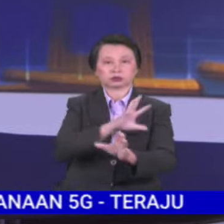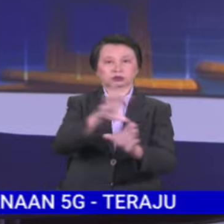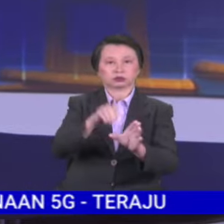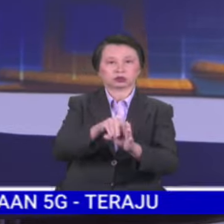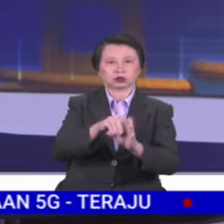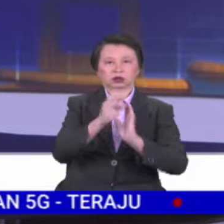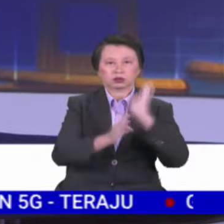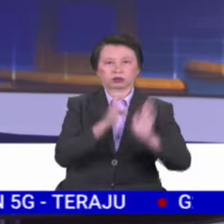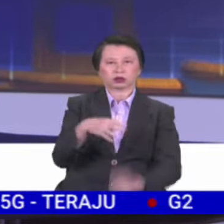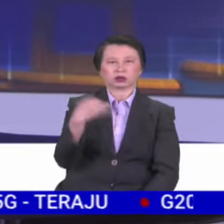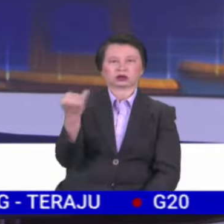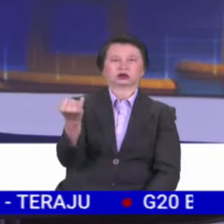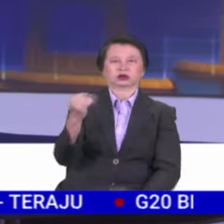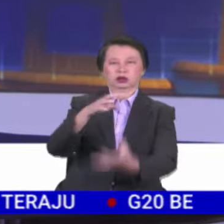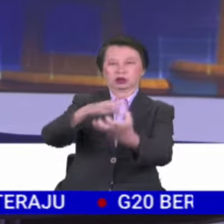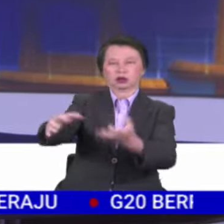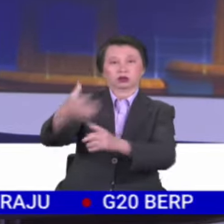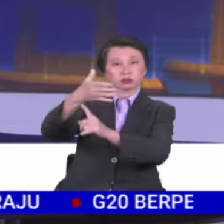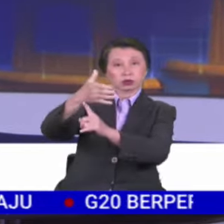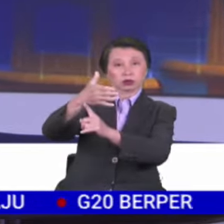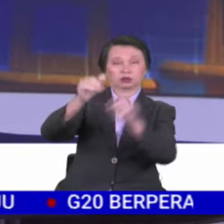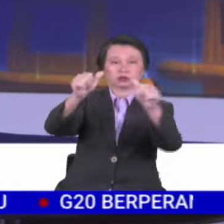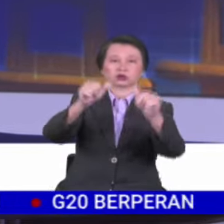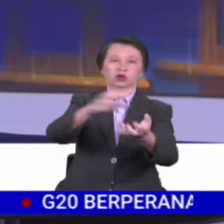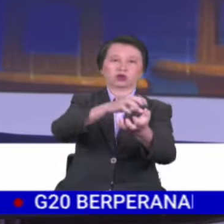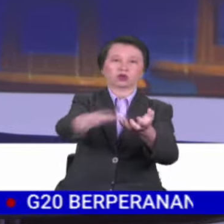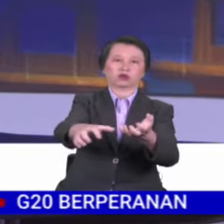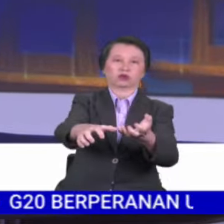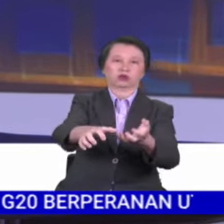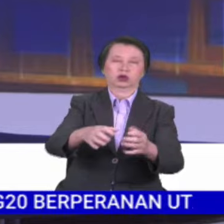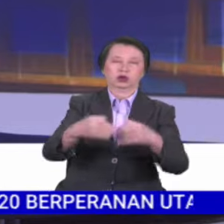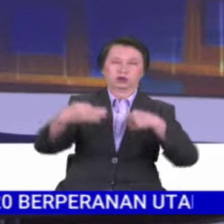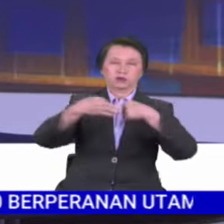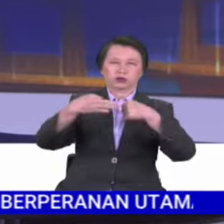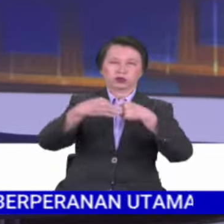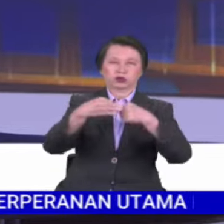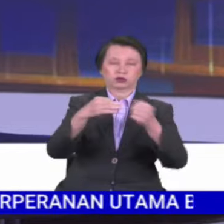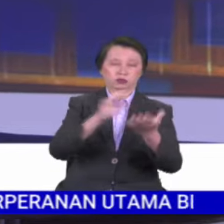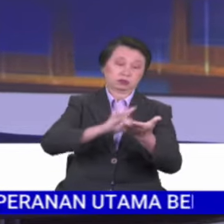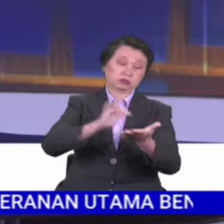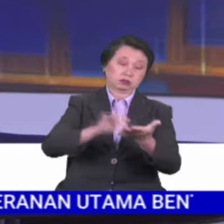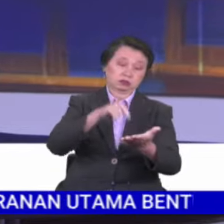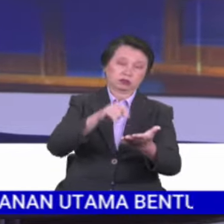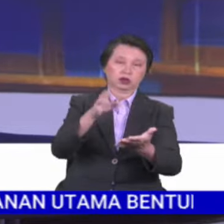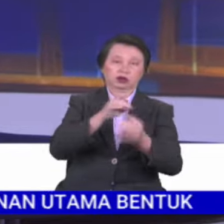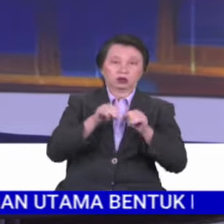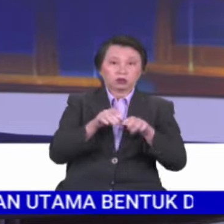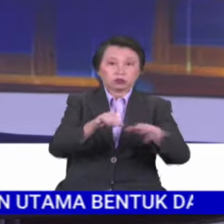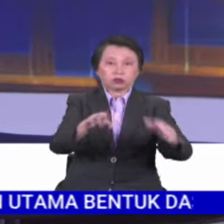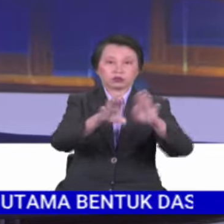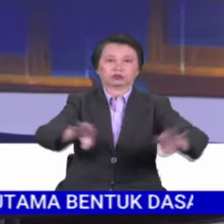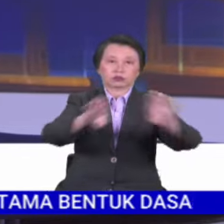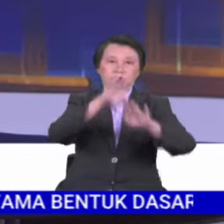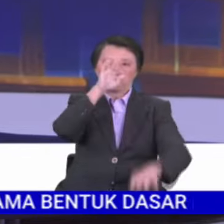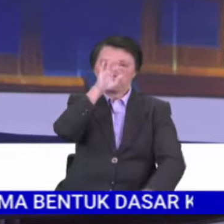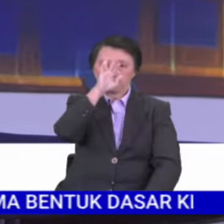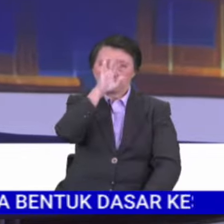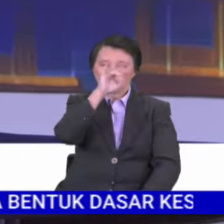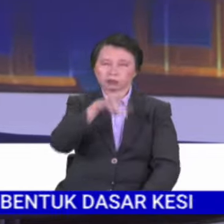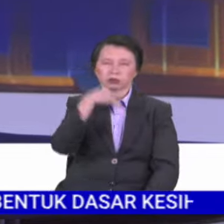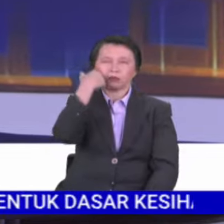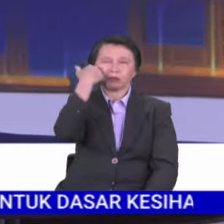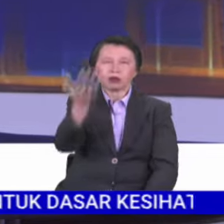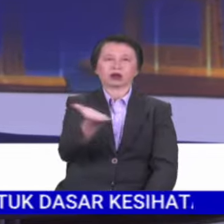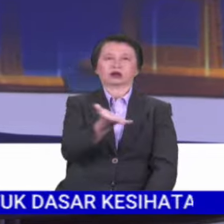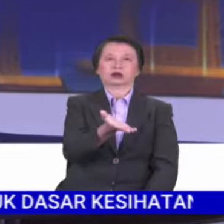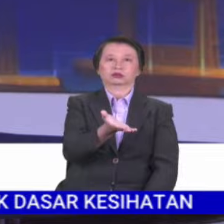melibatkan perbuatan khianat merosakkan bendera dan poster, laporan fitnah di media sosial serta penularan berita palsu yang